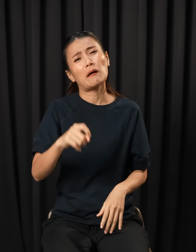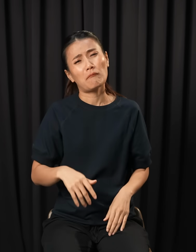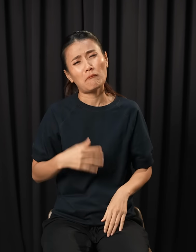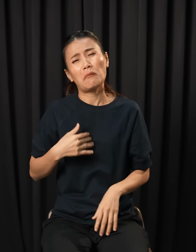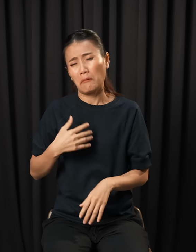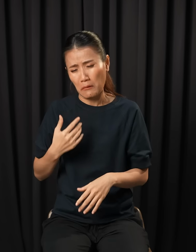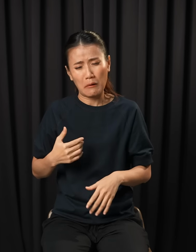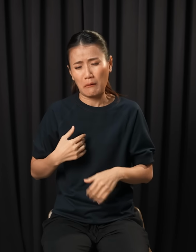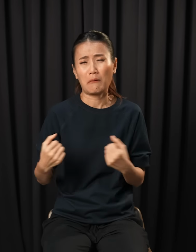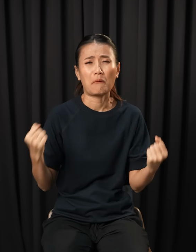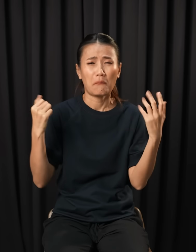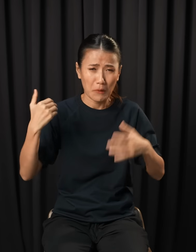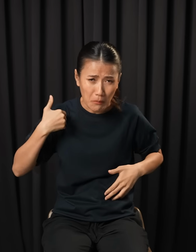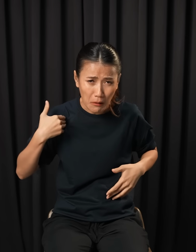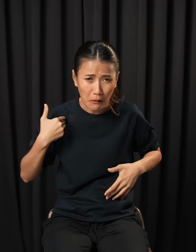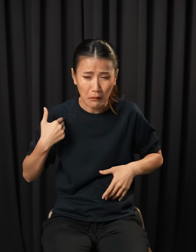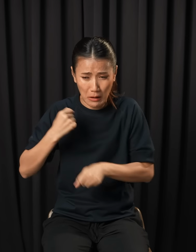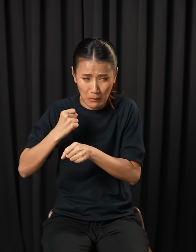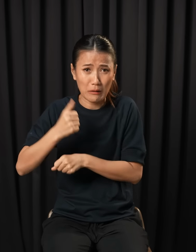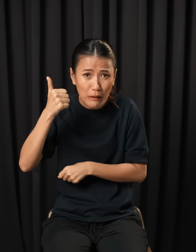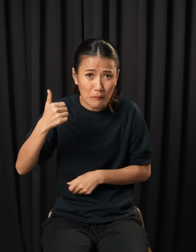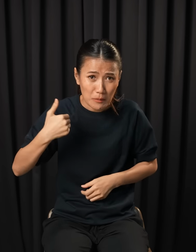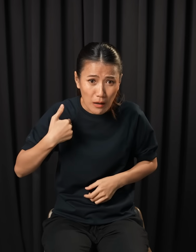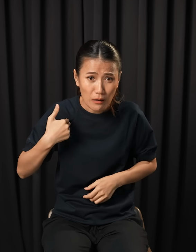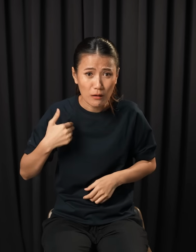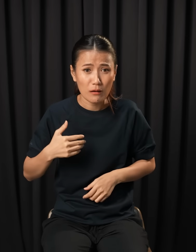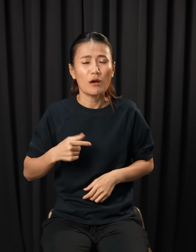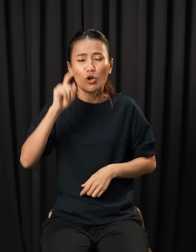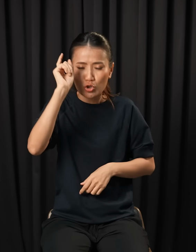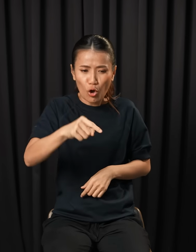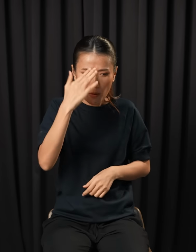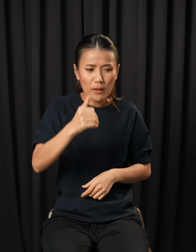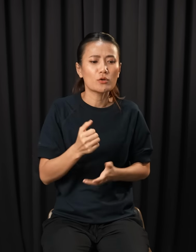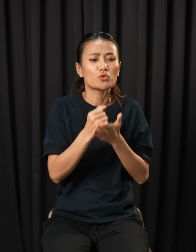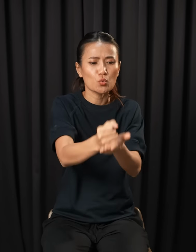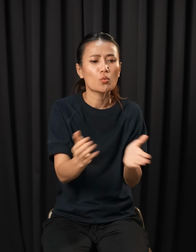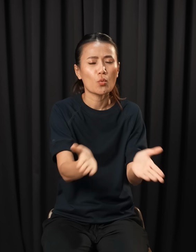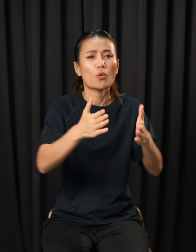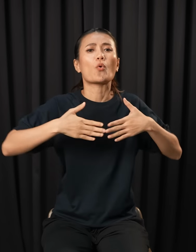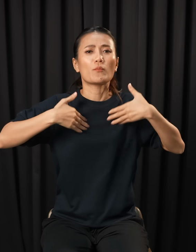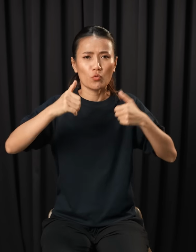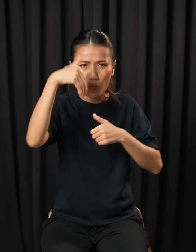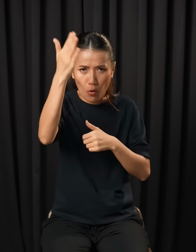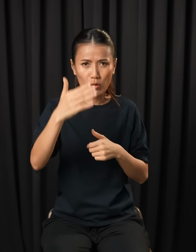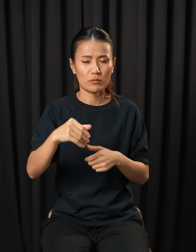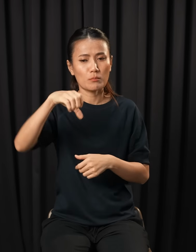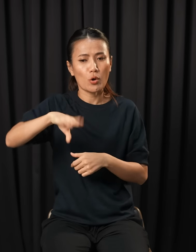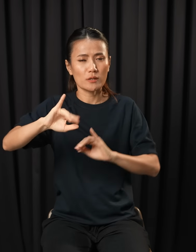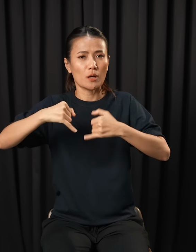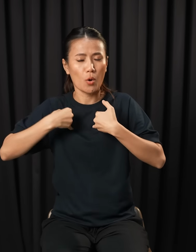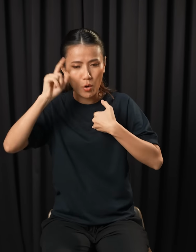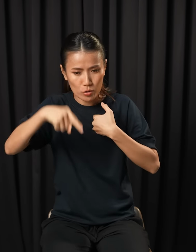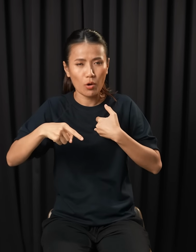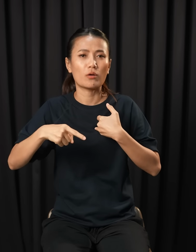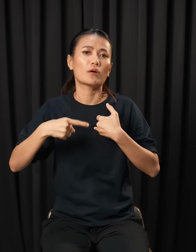ขชีวิตเลี้ยงครอบครัวไม่ได้คุณจะมีพลังมาทำงานให้มันมี productivity อย่างที่เราคนที่เป็นนักลบห้องแอร์อย่างเราพูดใช่ไหมมันก็ต้องทำให้เขามีความ